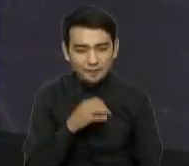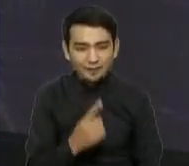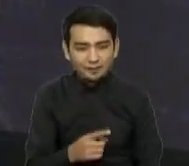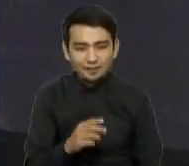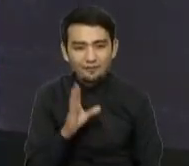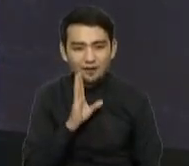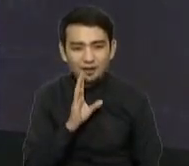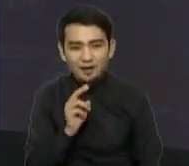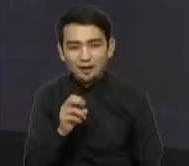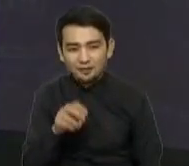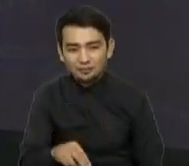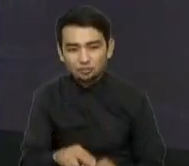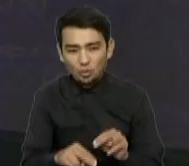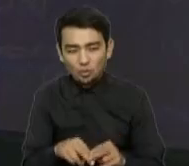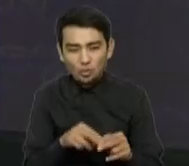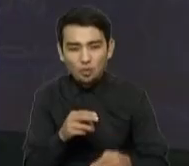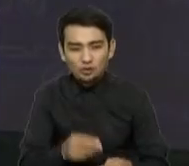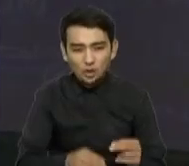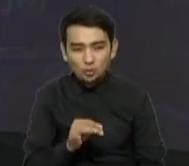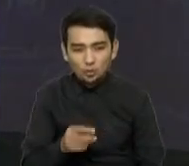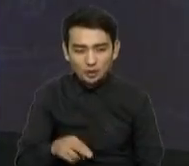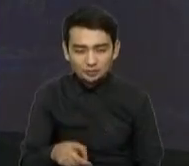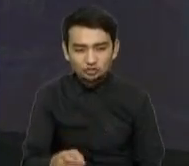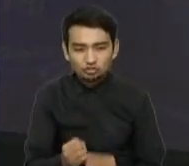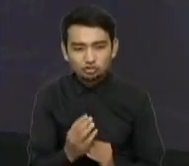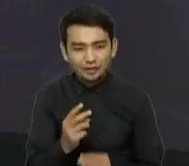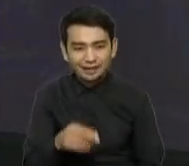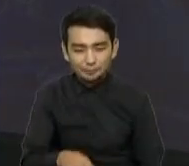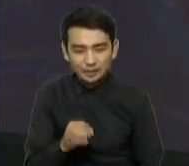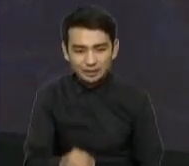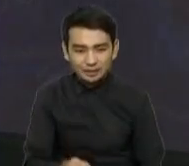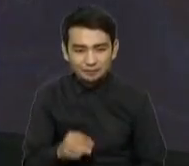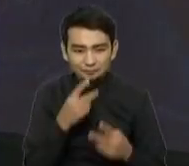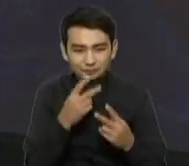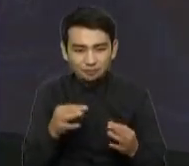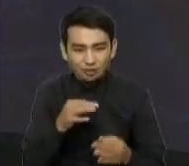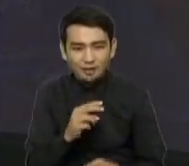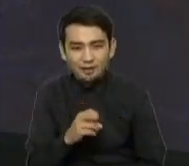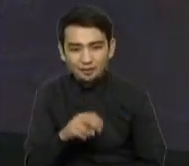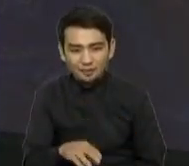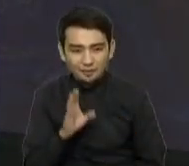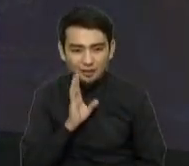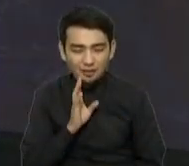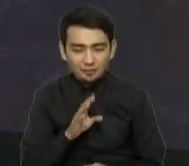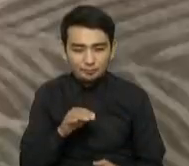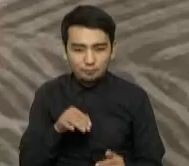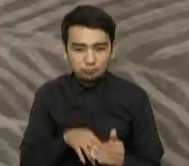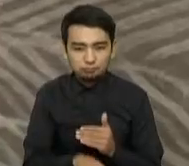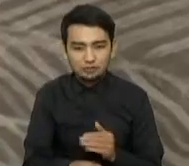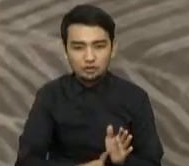канал строили с конца июля. Его протяженность 14 километров. И вот теперь по каналу начали спускать воду.